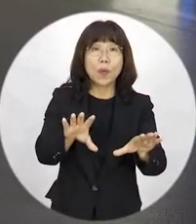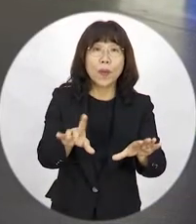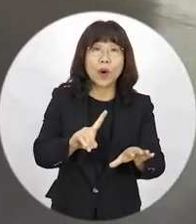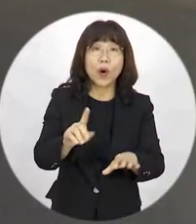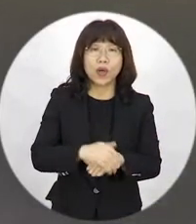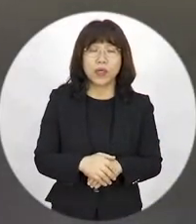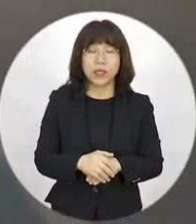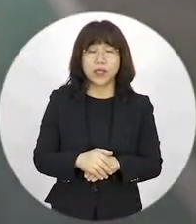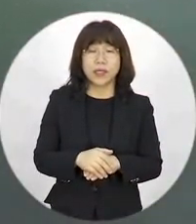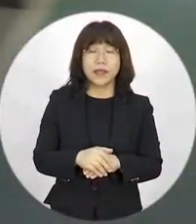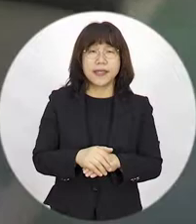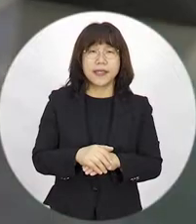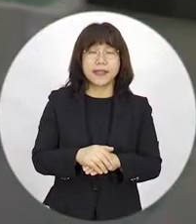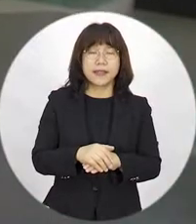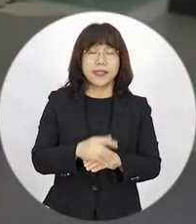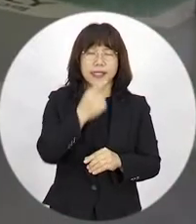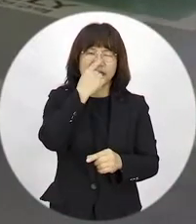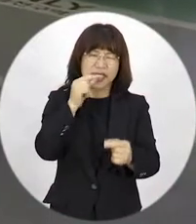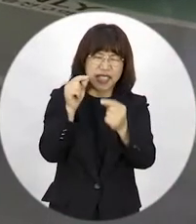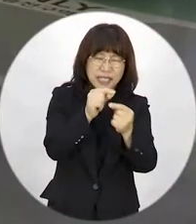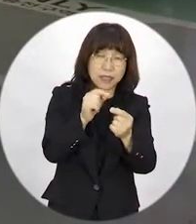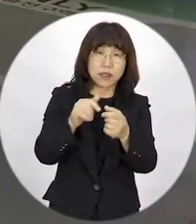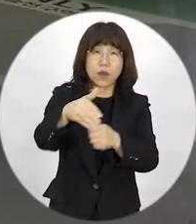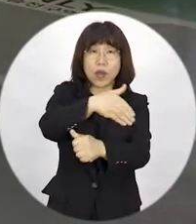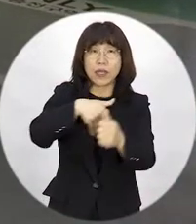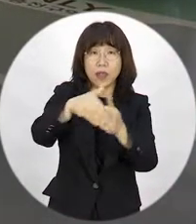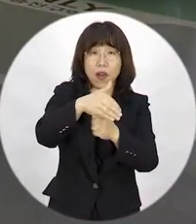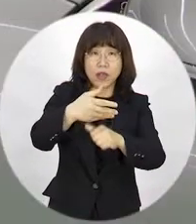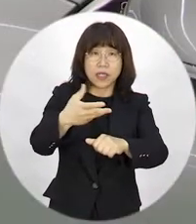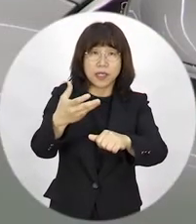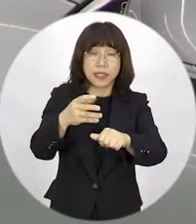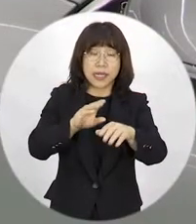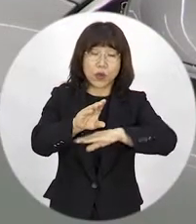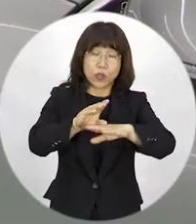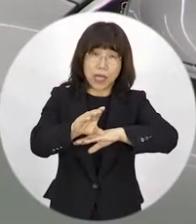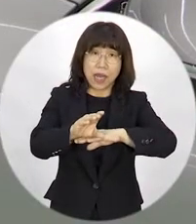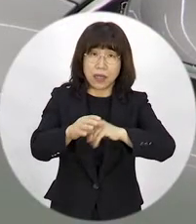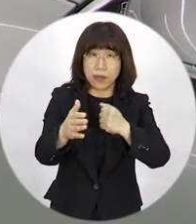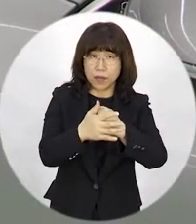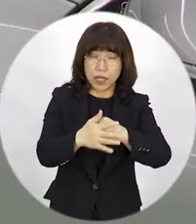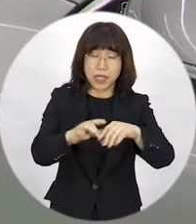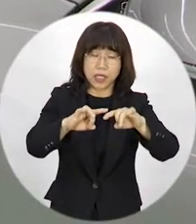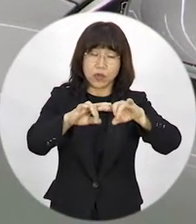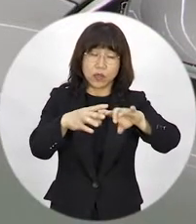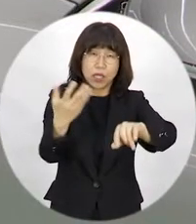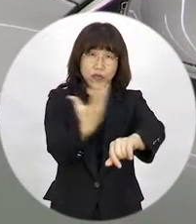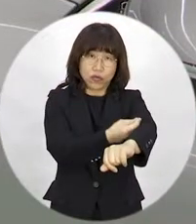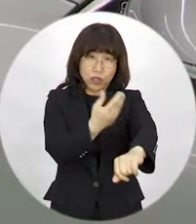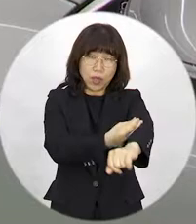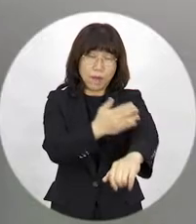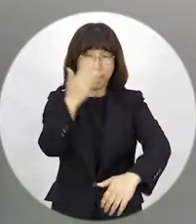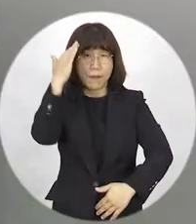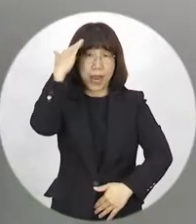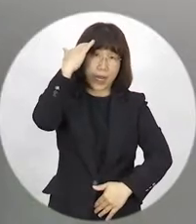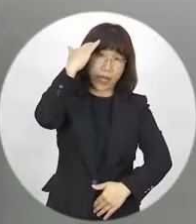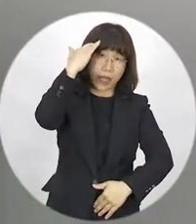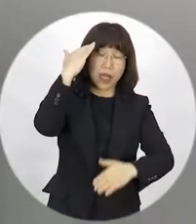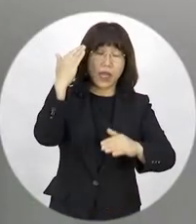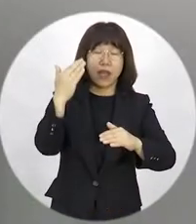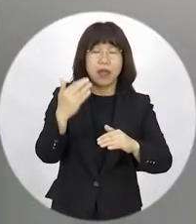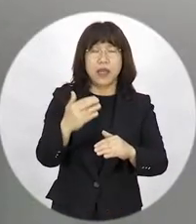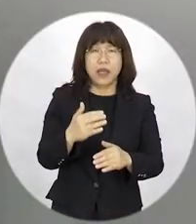이번 단속은 개정된 친환경자동차 법에 따라 충전 방에 행위 금지 에 대한 홍보와 계도기간을 거쳐 추진하게